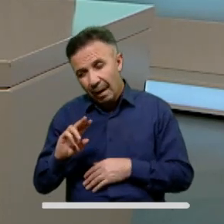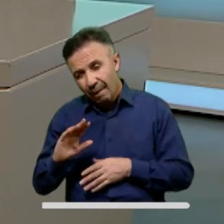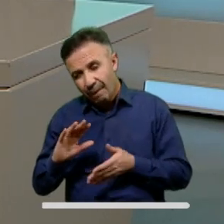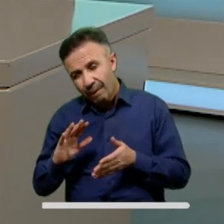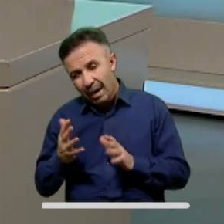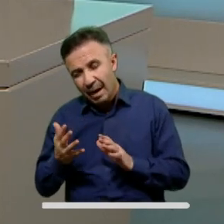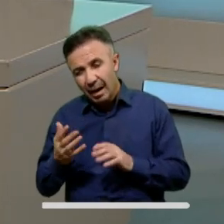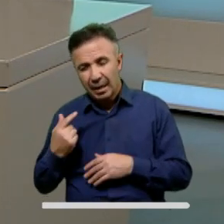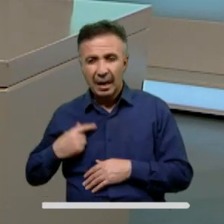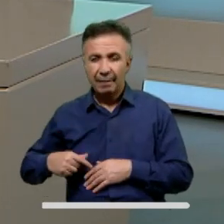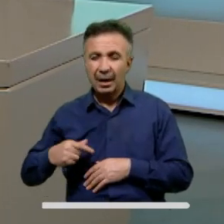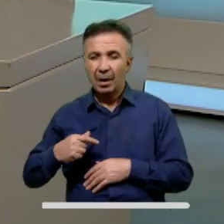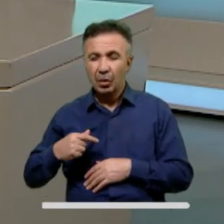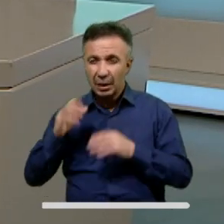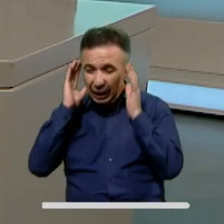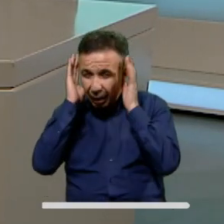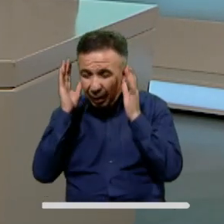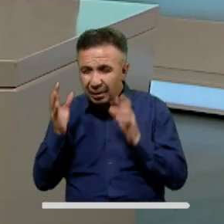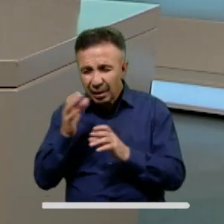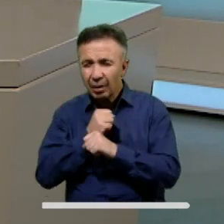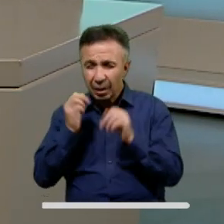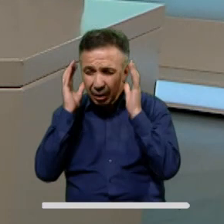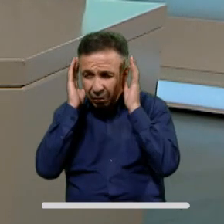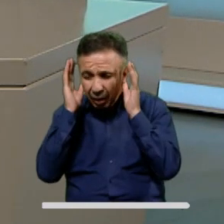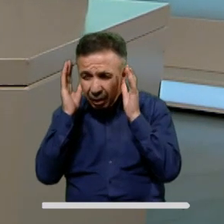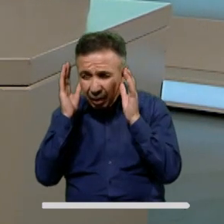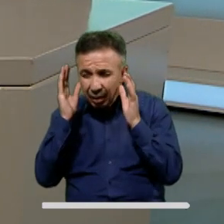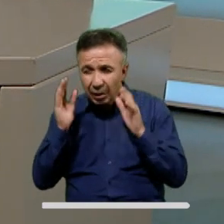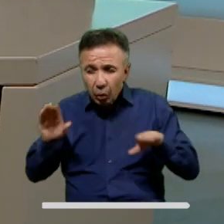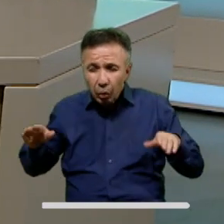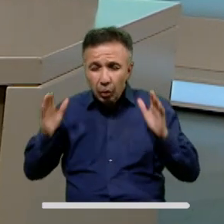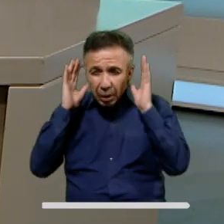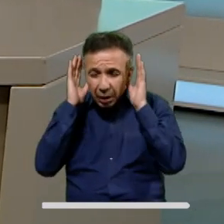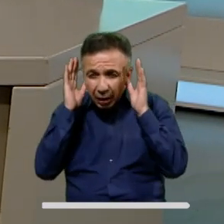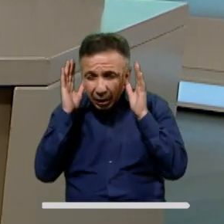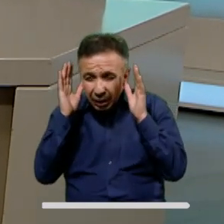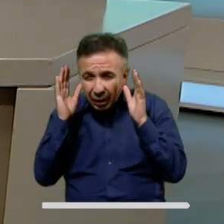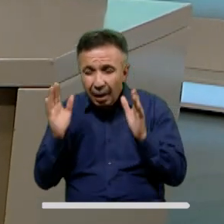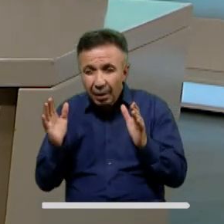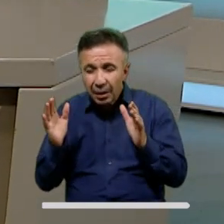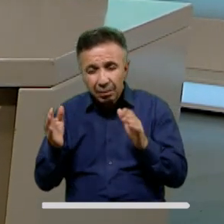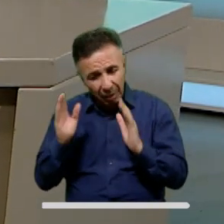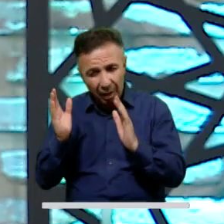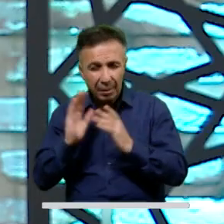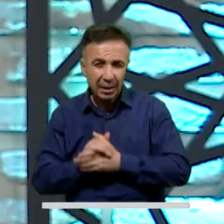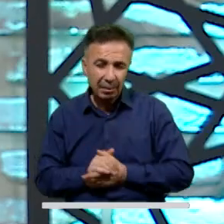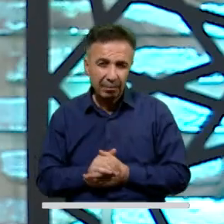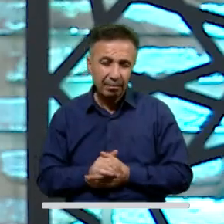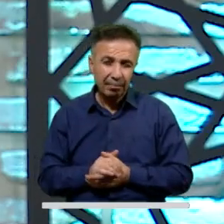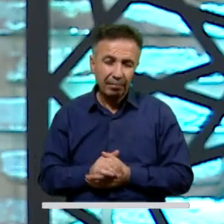kuşluk, teheccüd onları kılıyorum. Yoksa aralarda kılacağım mı yani? O namazdan